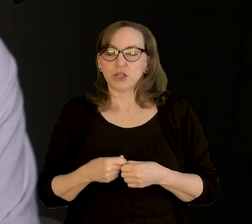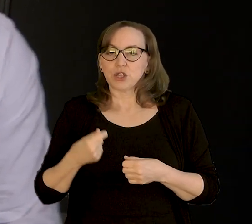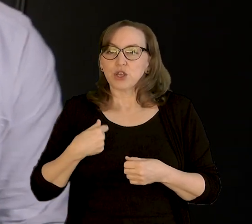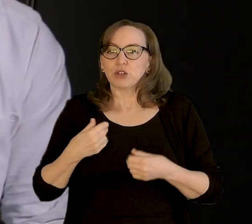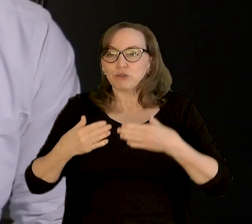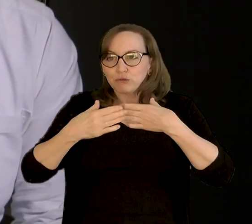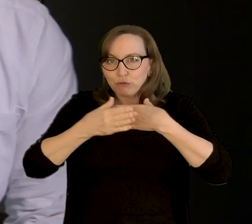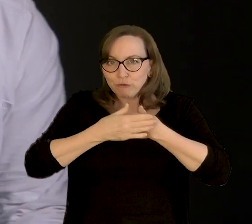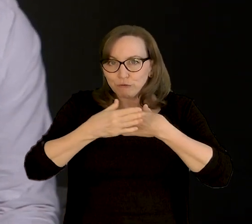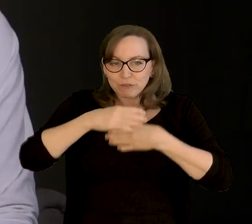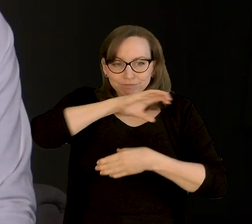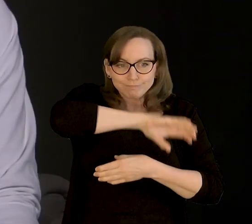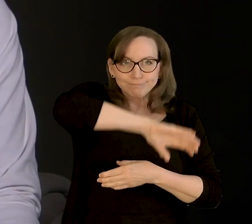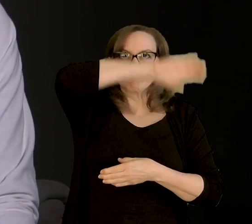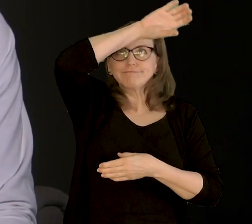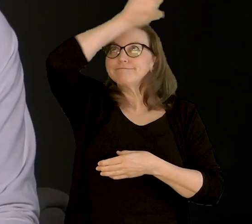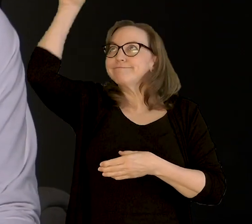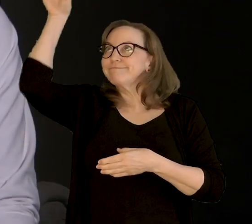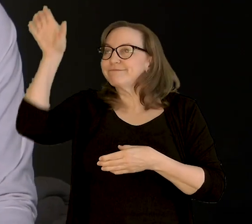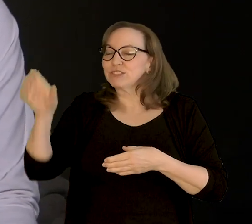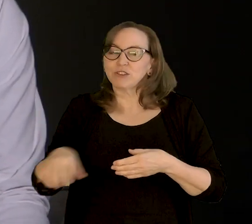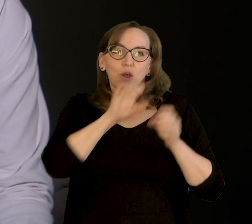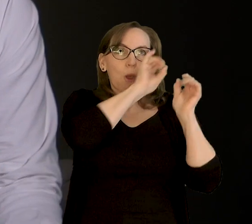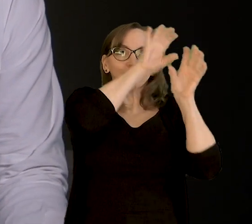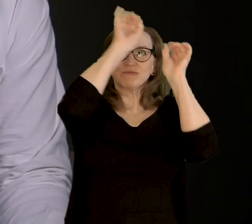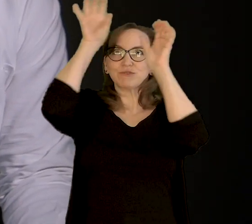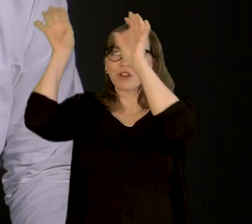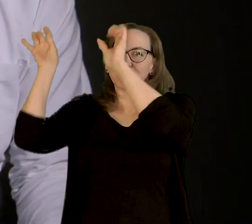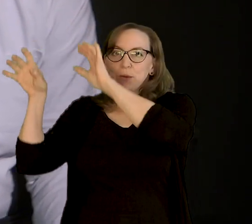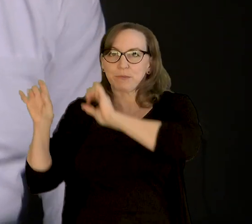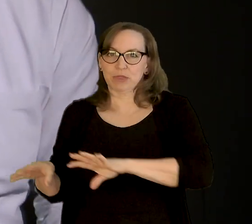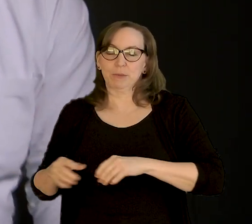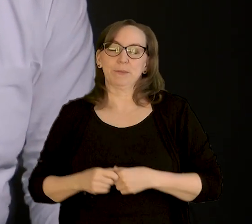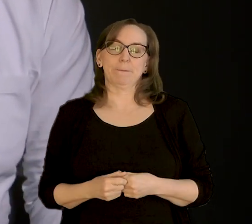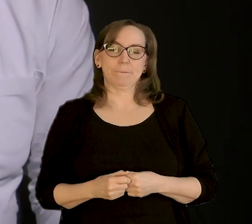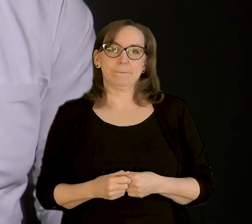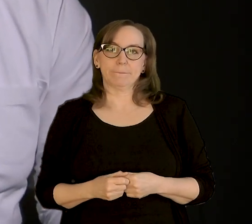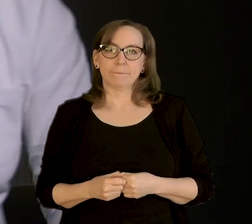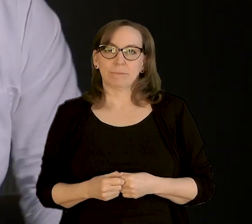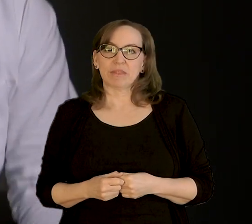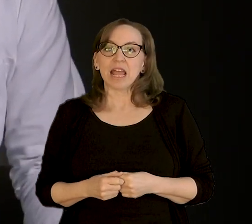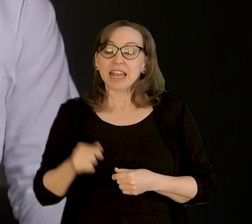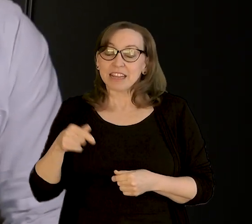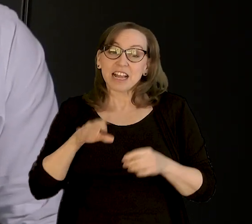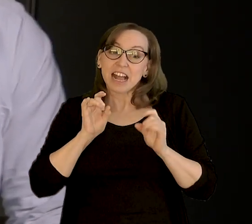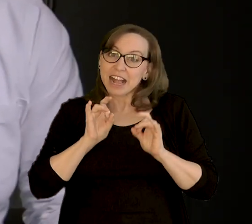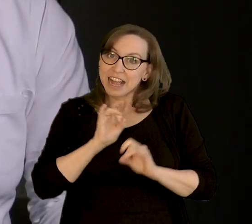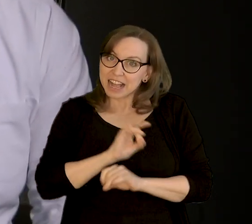oznaczyć odrzwia domu, futryny, progi. I ta